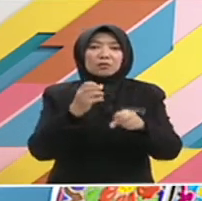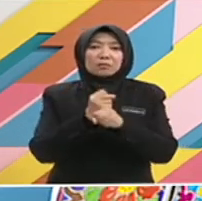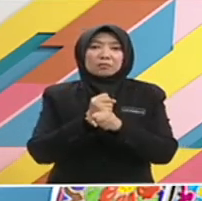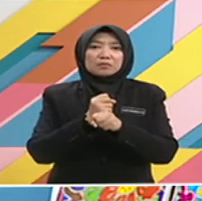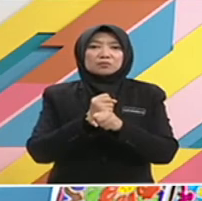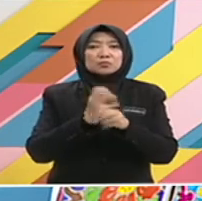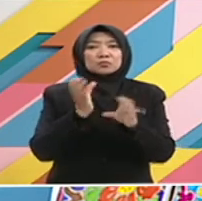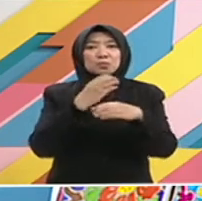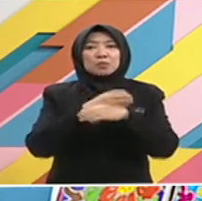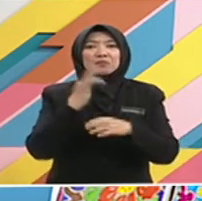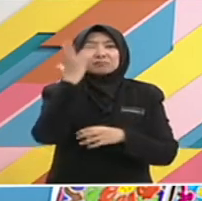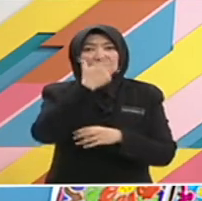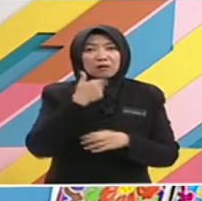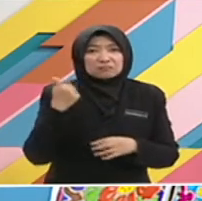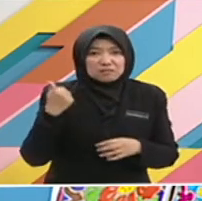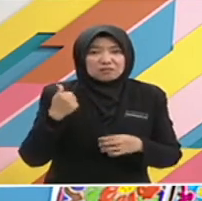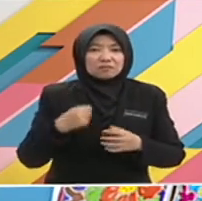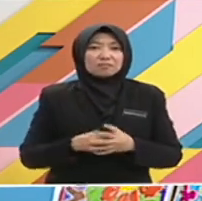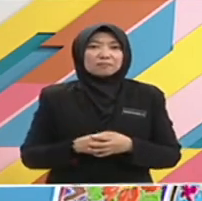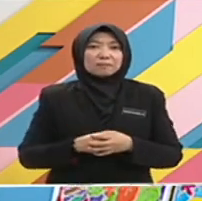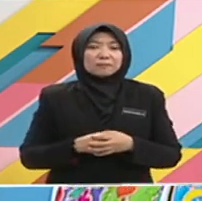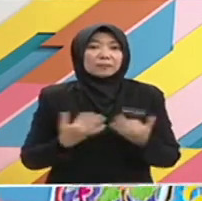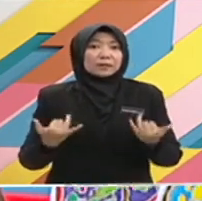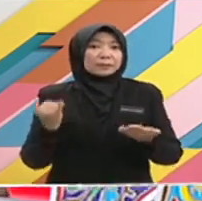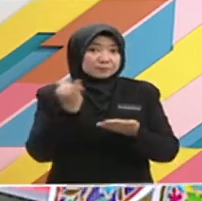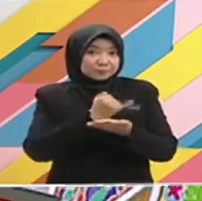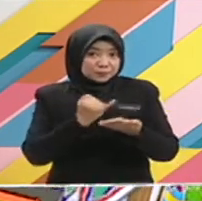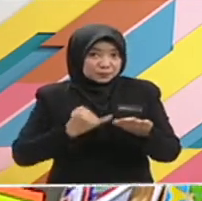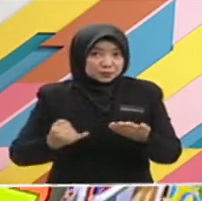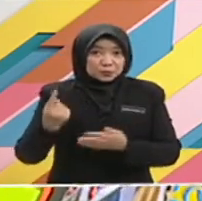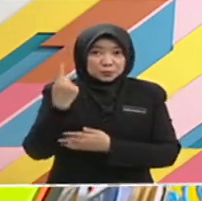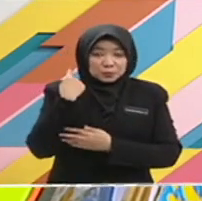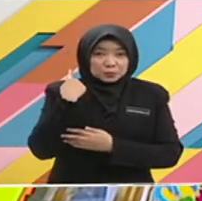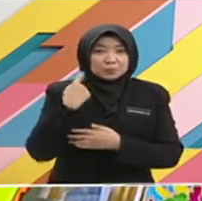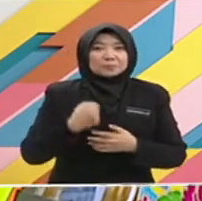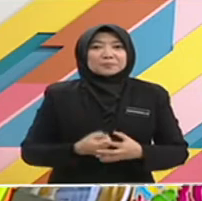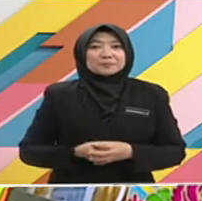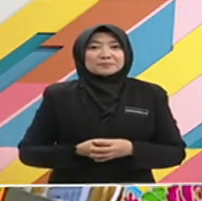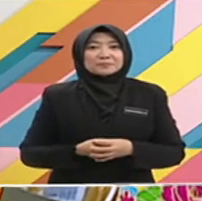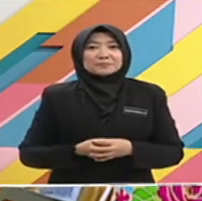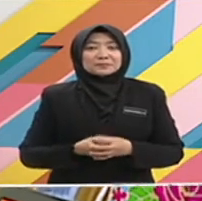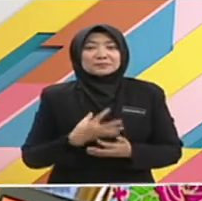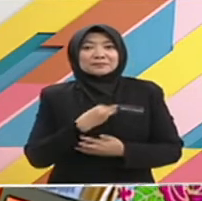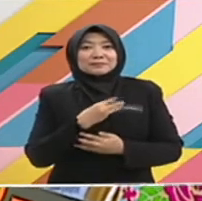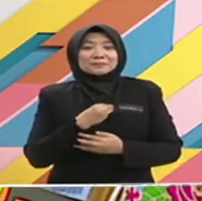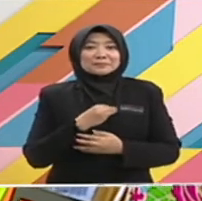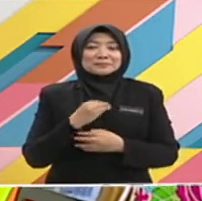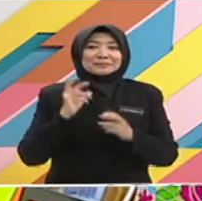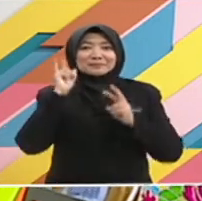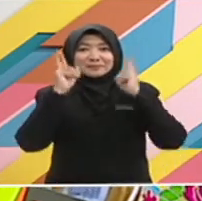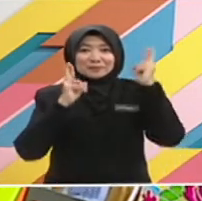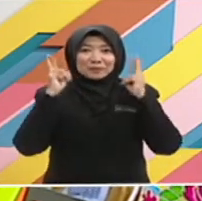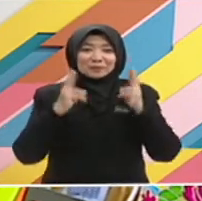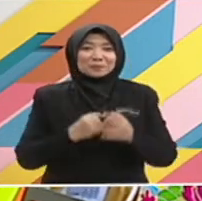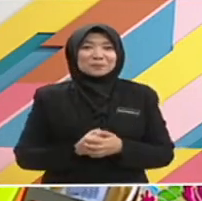menarik. Saya cuba lukis dulu. Okey. Saya kalau melukis ni gementar sikit cikgu. Tak apa. Macam mana